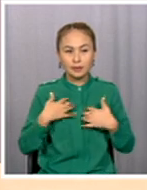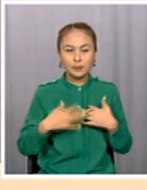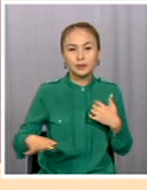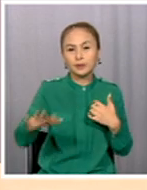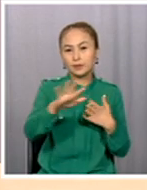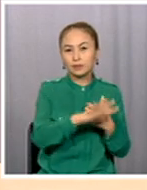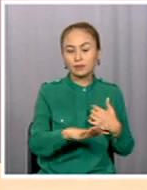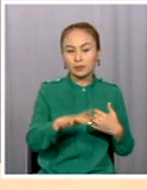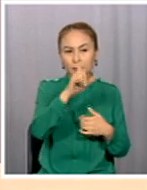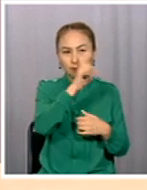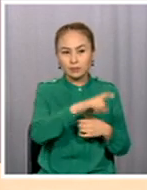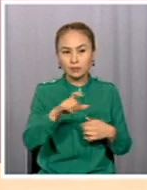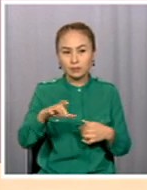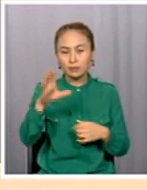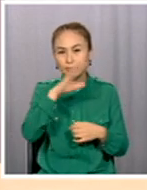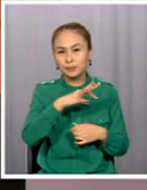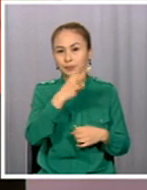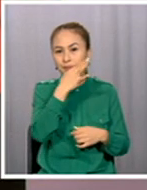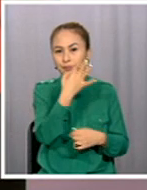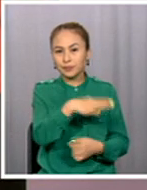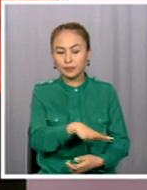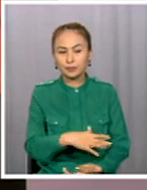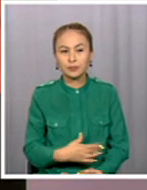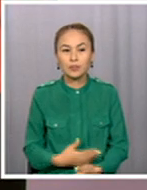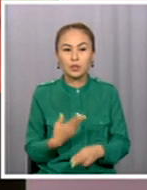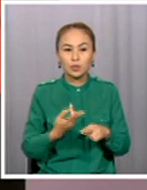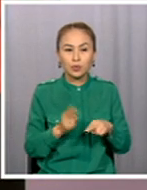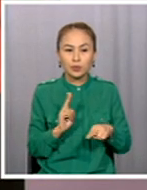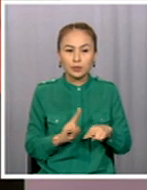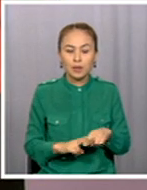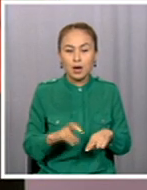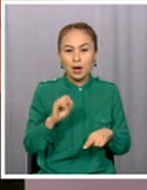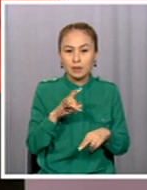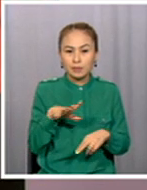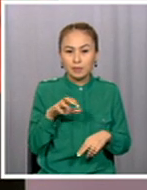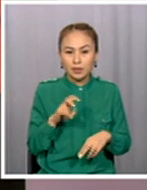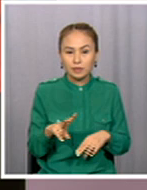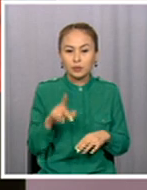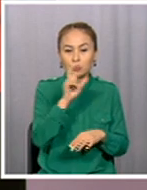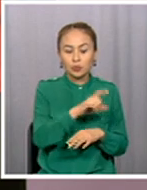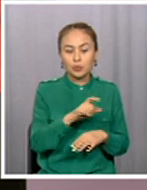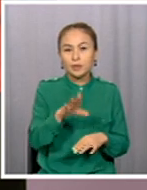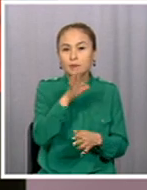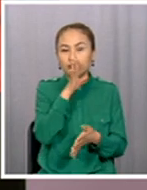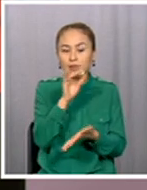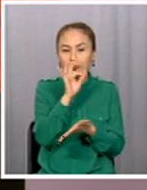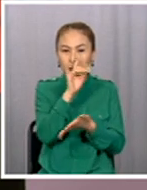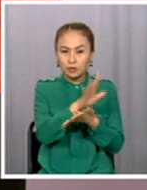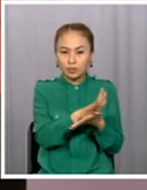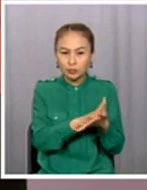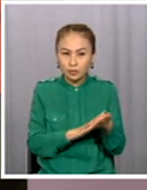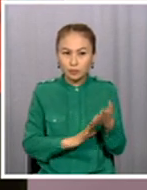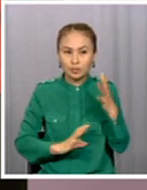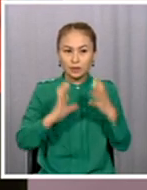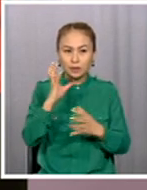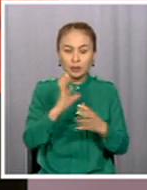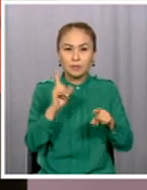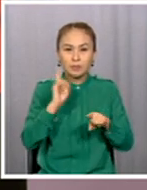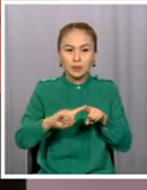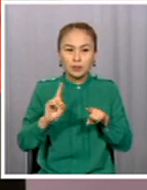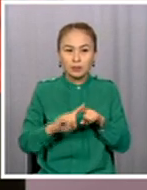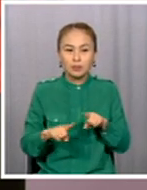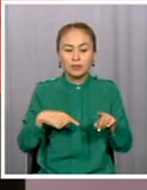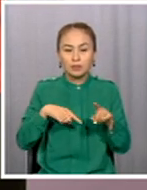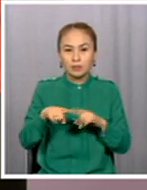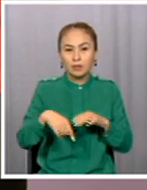айналасындағы адамдарға ұнамауы мүмкін. Сондықтан Арманның жолаушы қыздан кешірім сұрап, қоғамдық көлікке асықпай